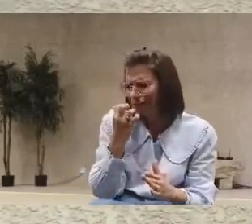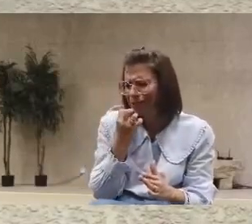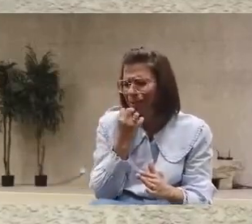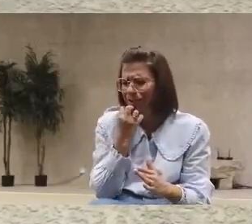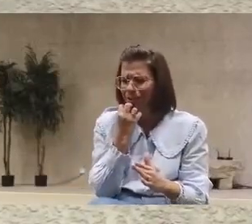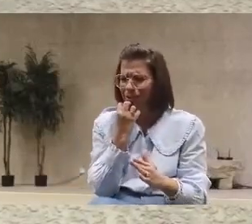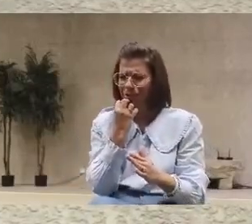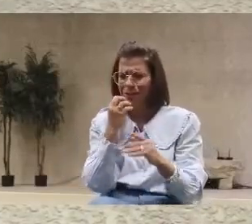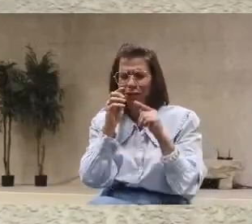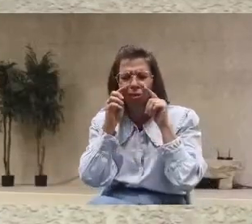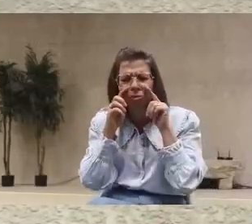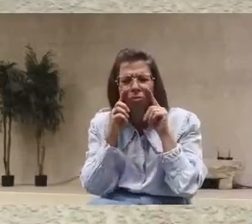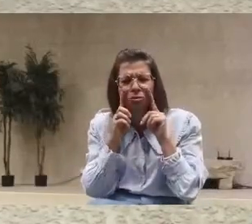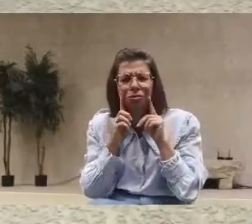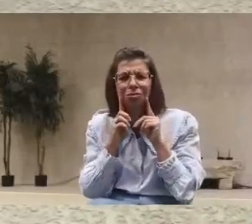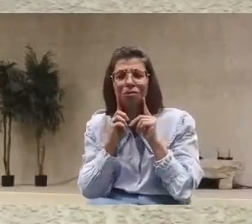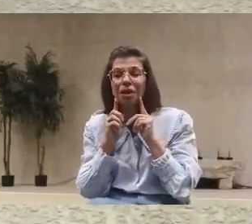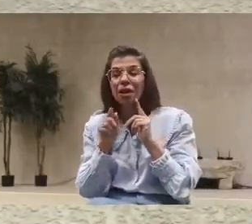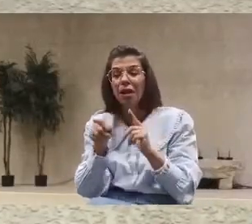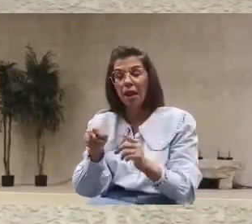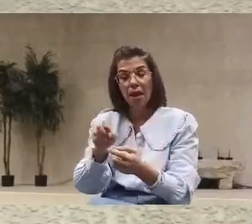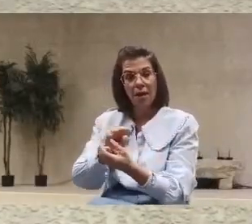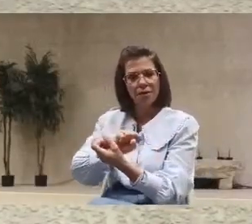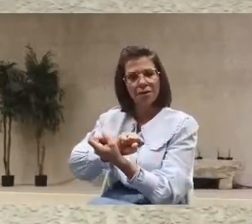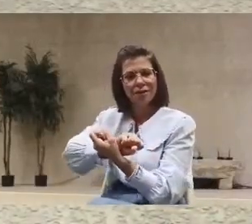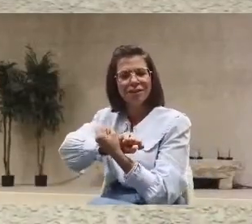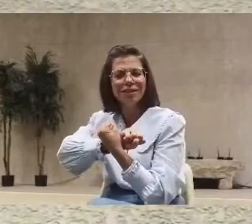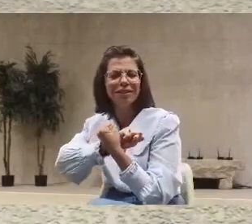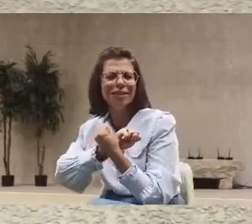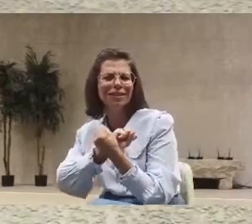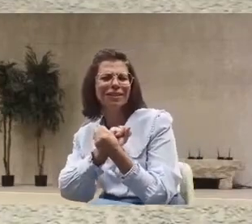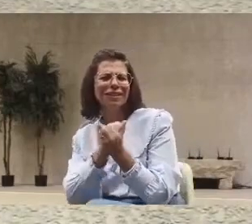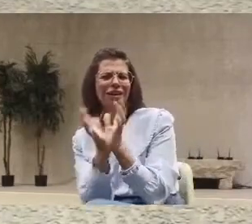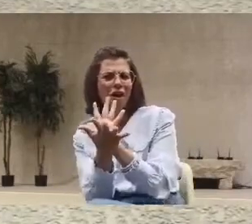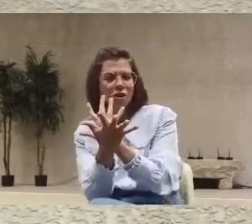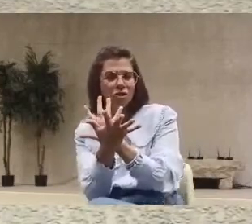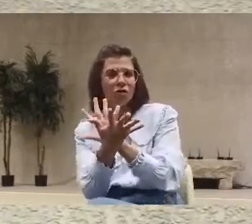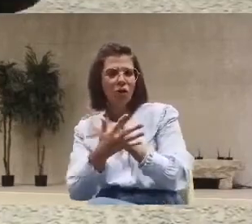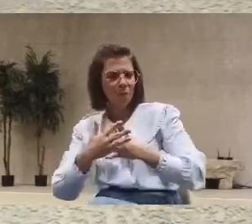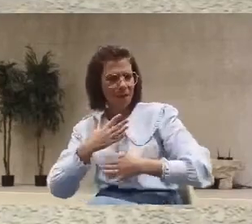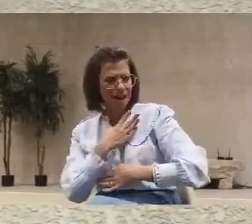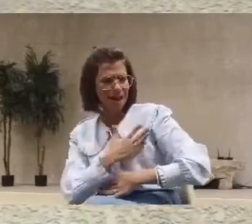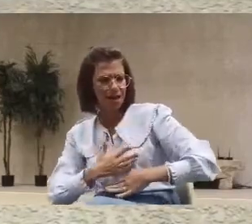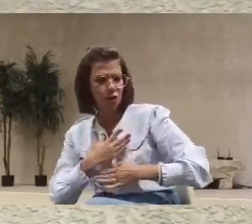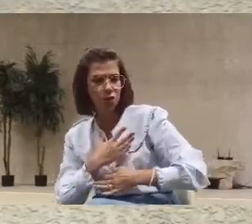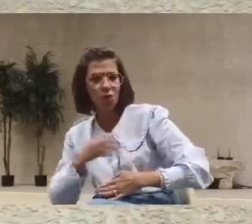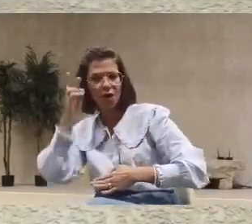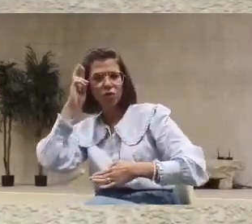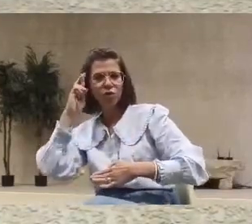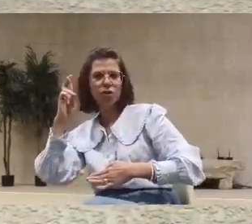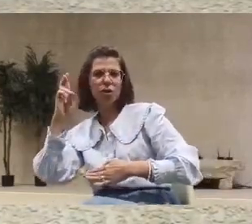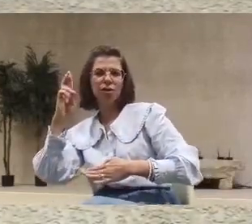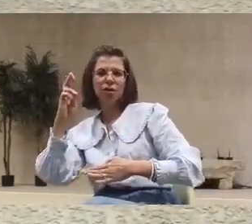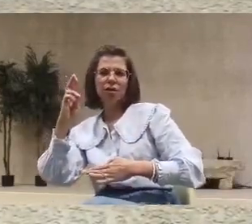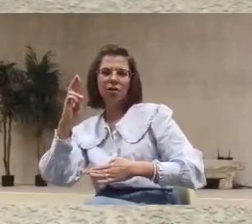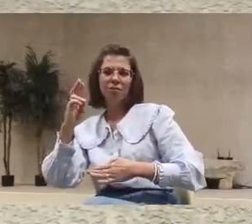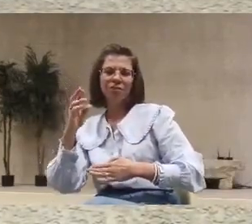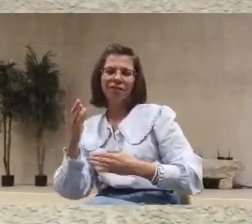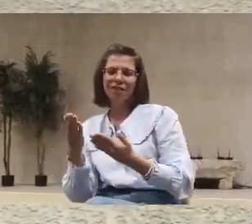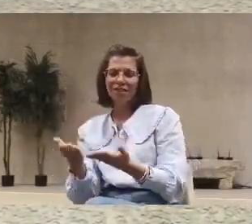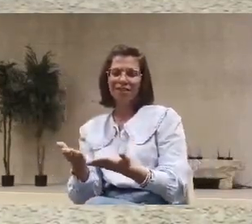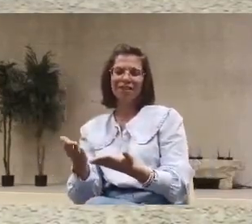la lumière jouissant de l'amour de Dieu Amen c'est ma prière que nous soyons tous animés